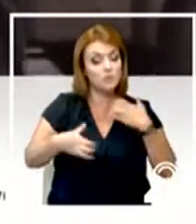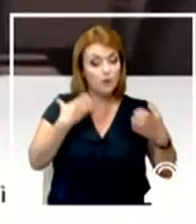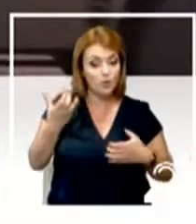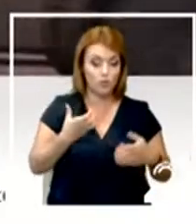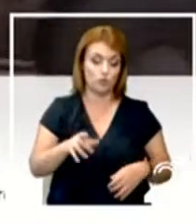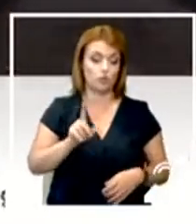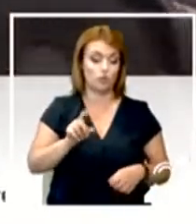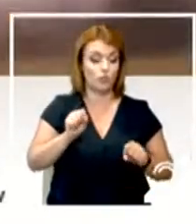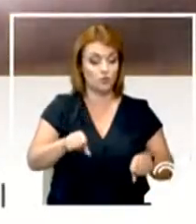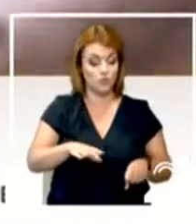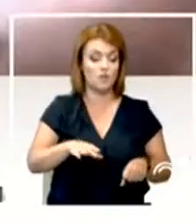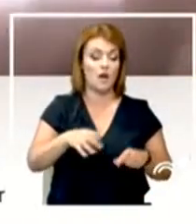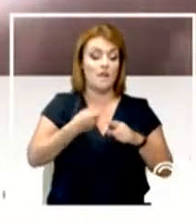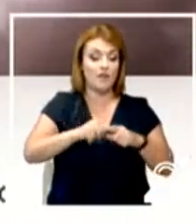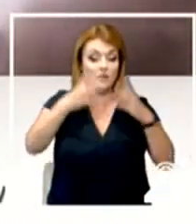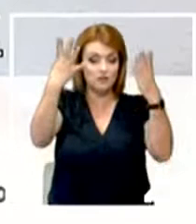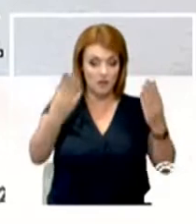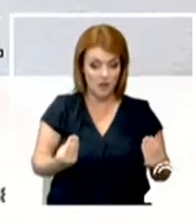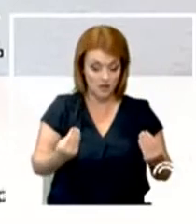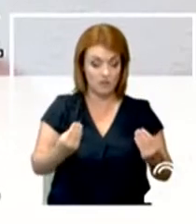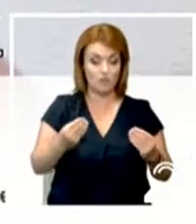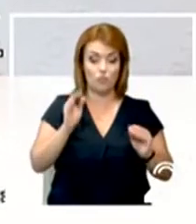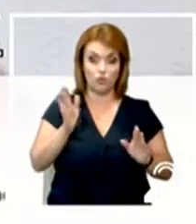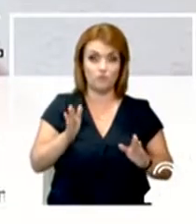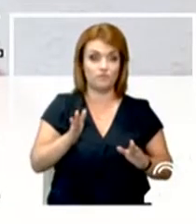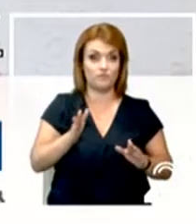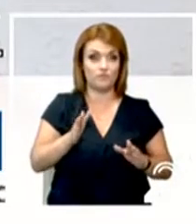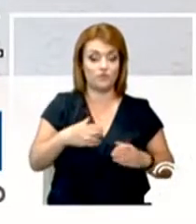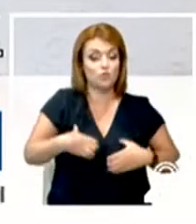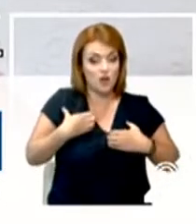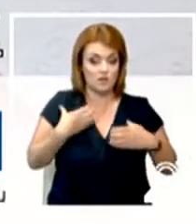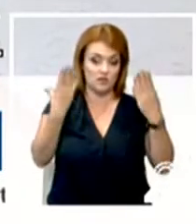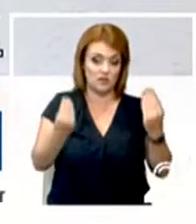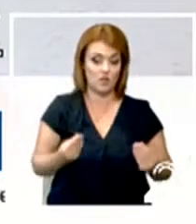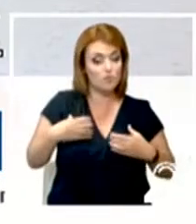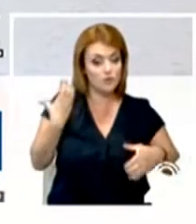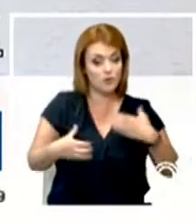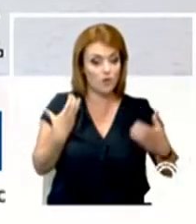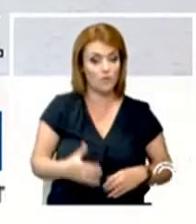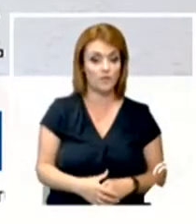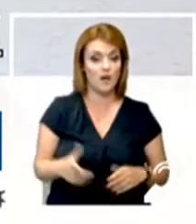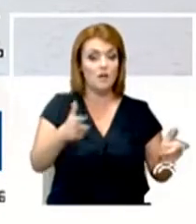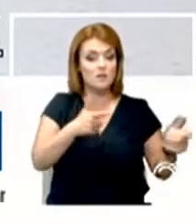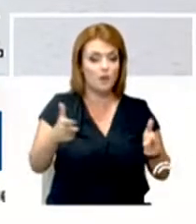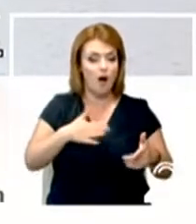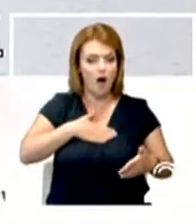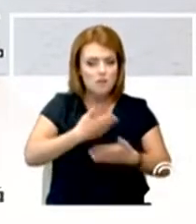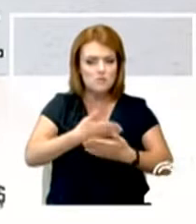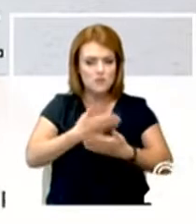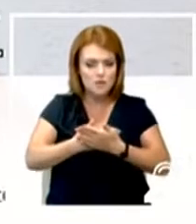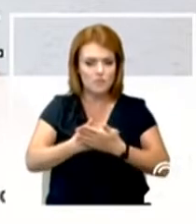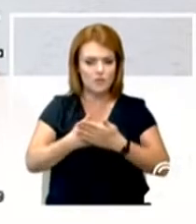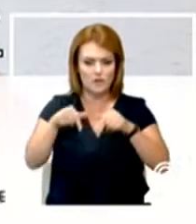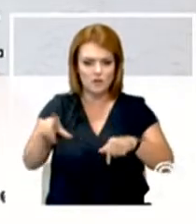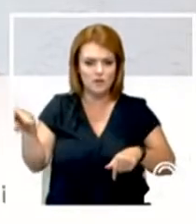simbolice pentru a înspăimânta populația Ucrainei. Activă готуємось до нового тижня, дуже важливого для усіх нас, для